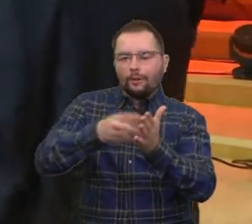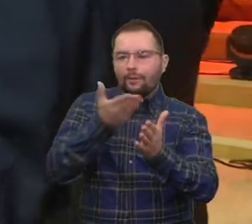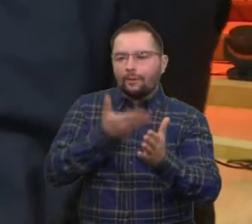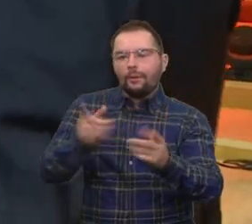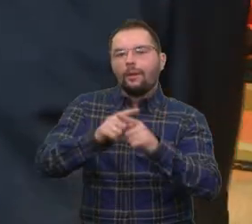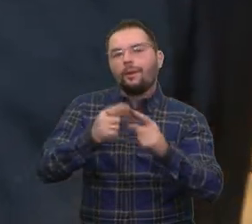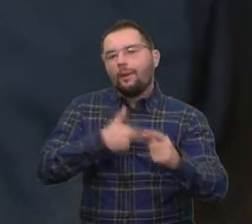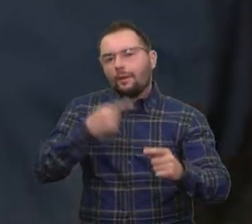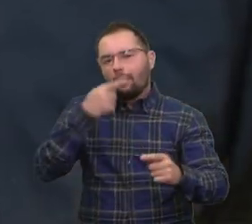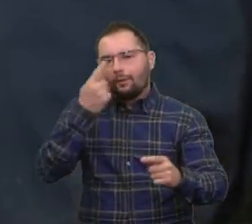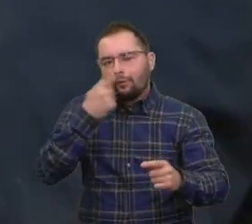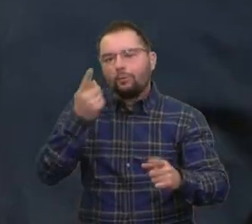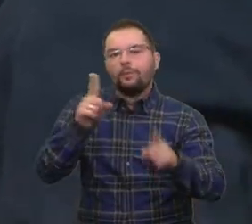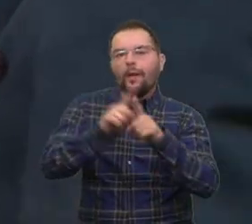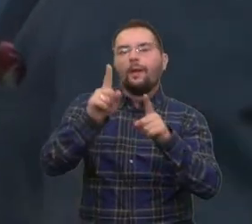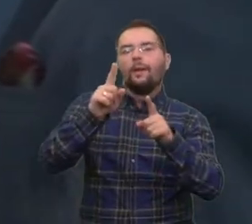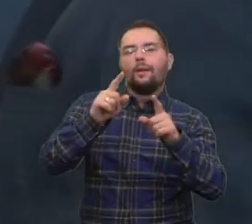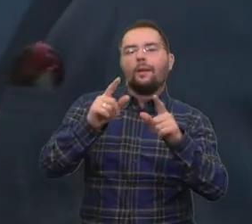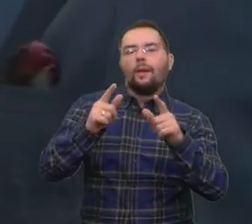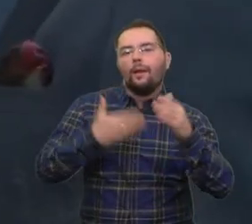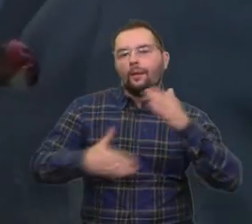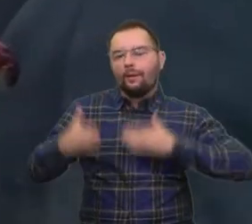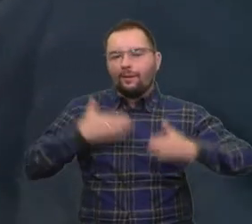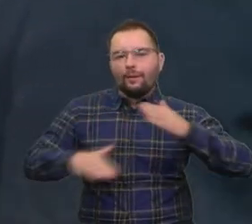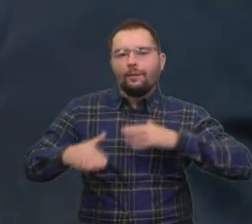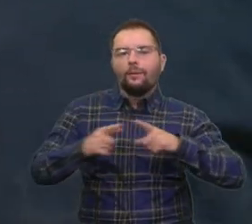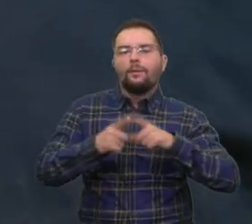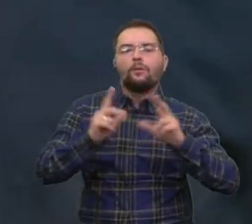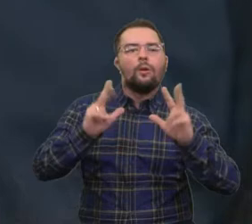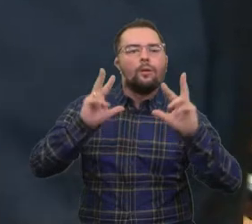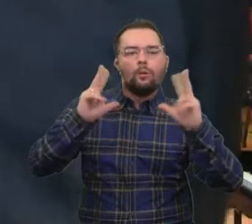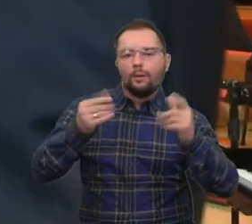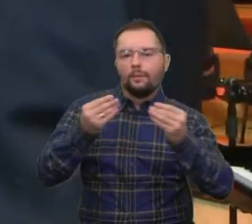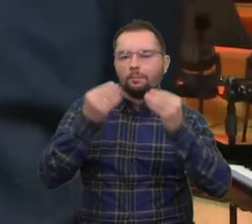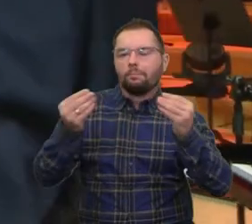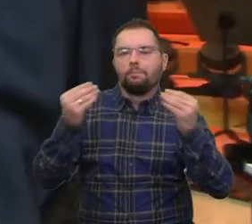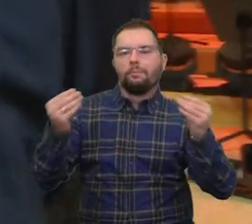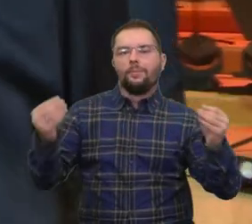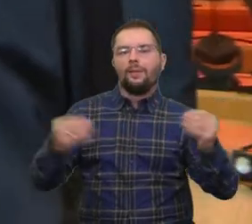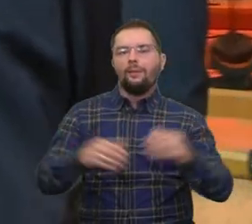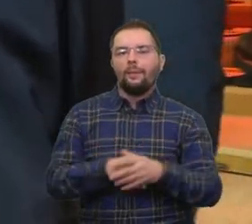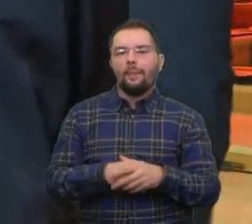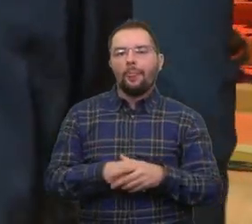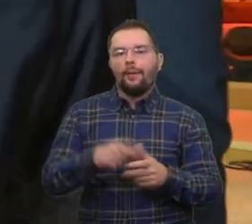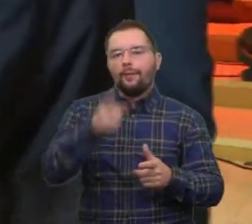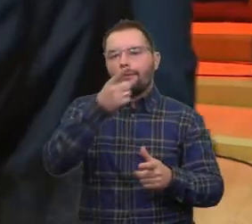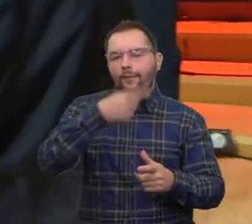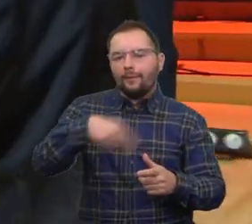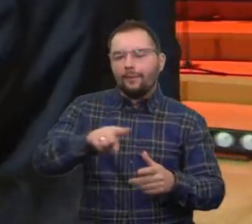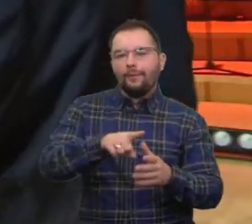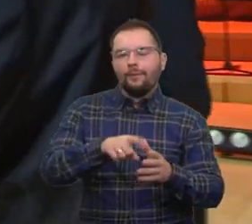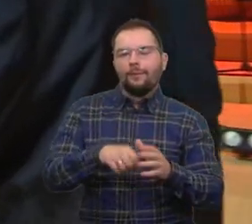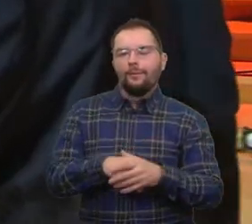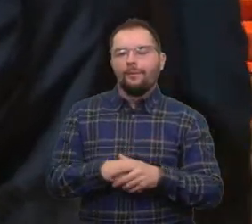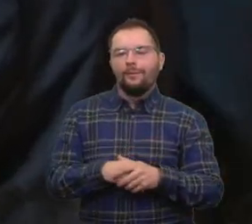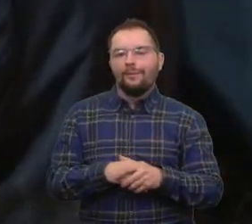radość. Nacieszymy się Śląskiem dziś w najlepszym z możliwych wydaniu. Już państwu teraz możemy